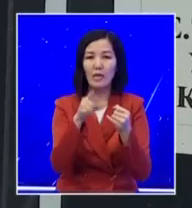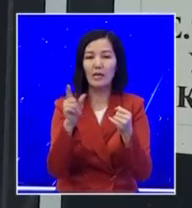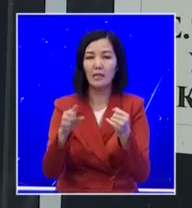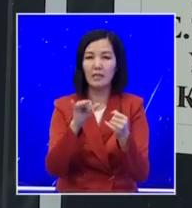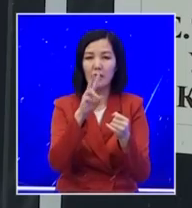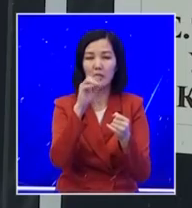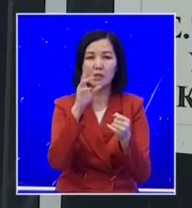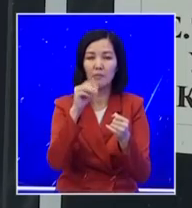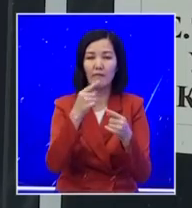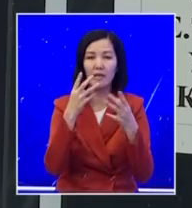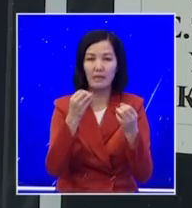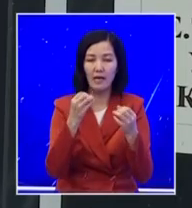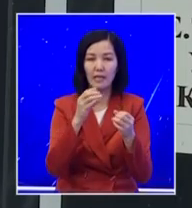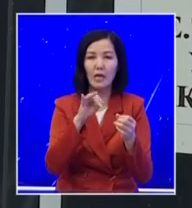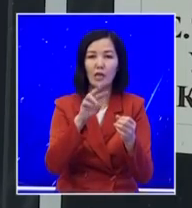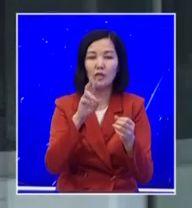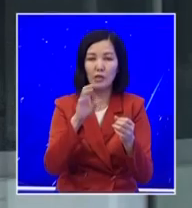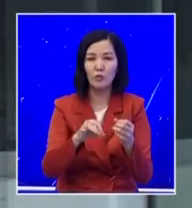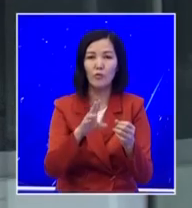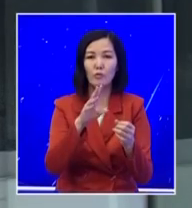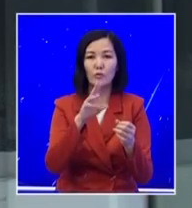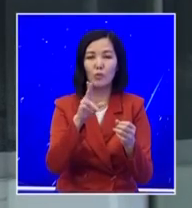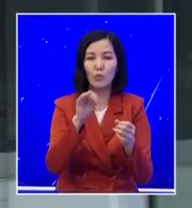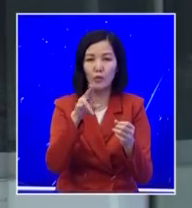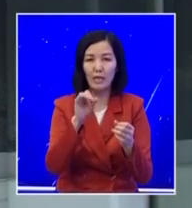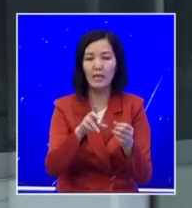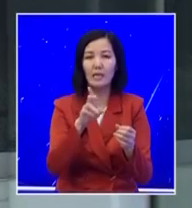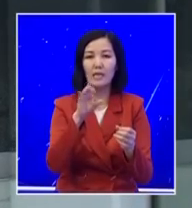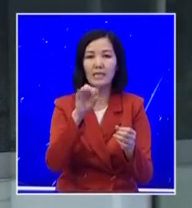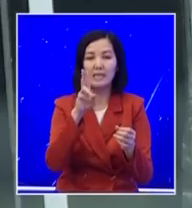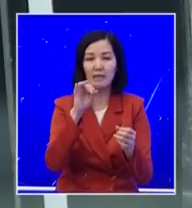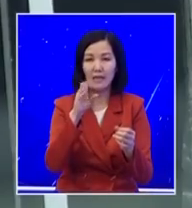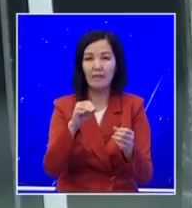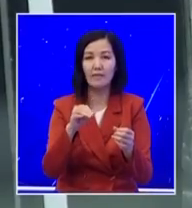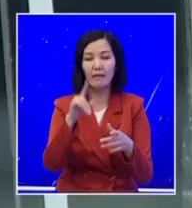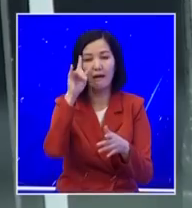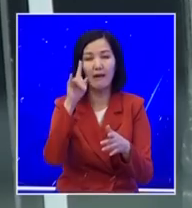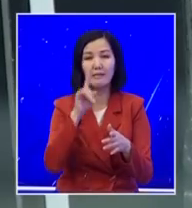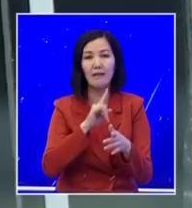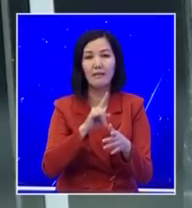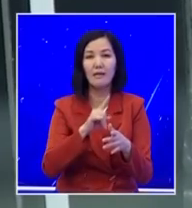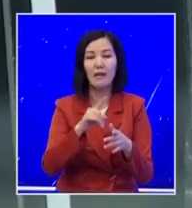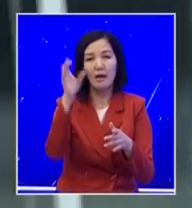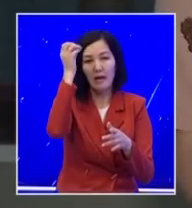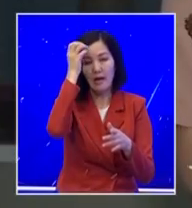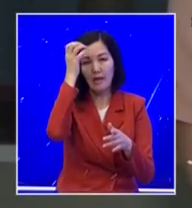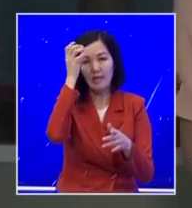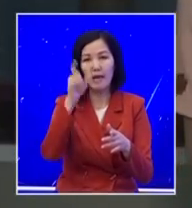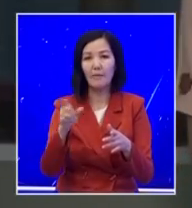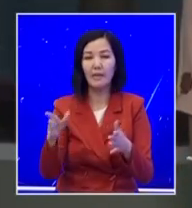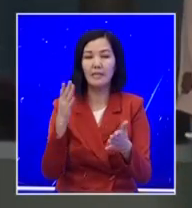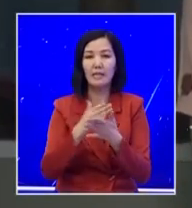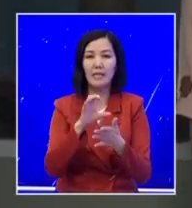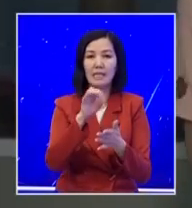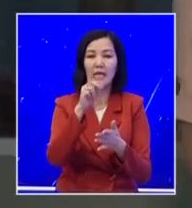Мұхамеджан Тынышбаевтан бөлек Ильяс Жансүгіров, Жұмахан Күдерин, Барлыбек Сырттанов сияқты қазақтың бетке ұстар азаматтары бар. Сталиннің саяси